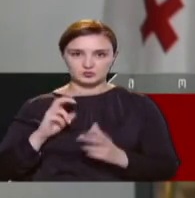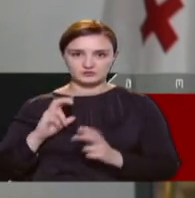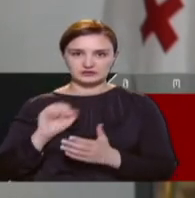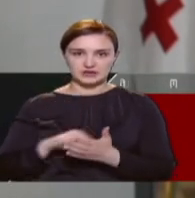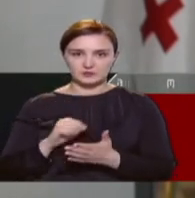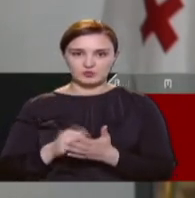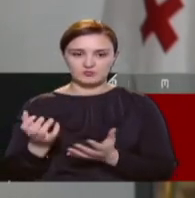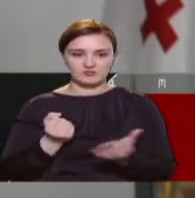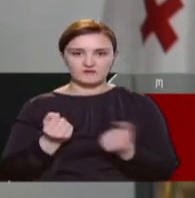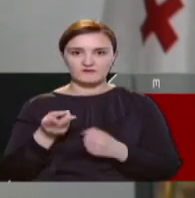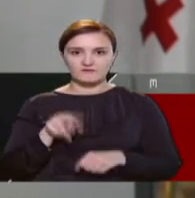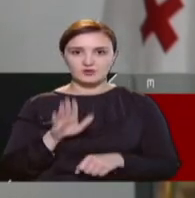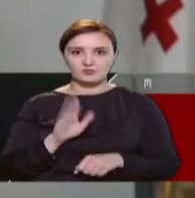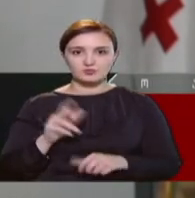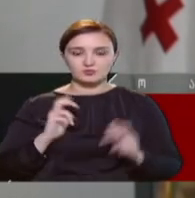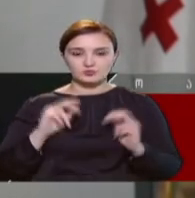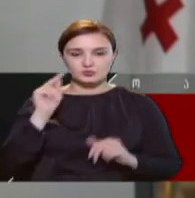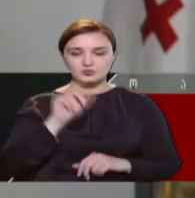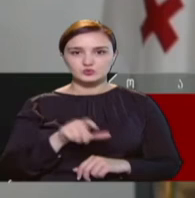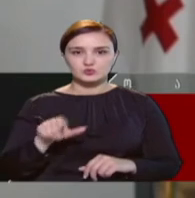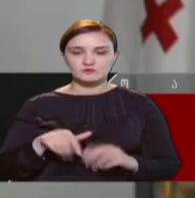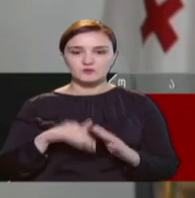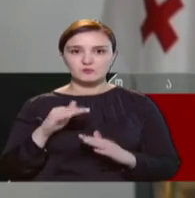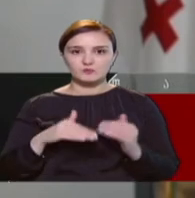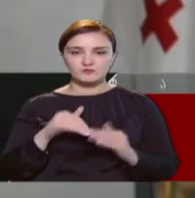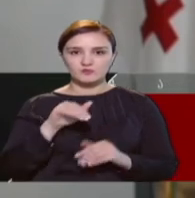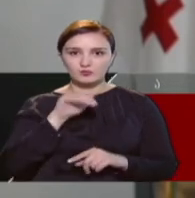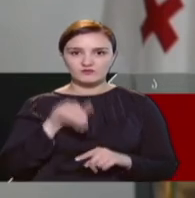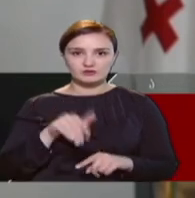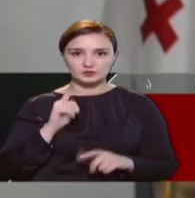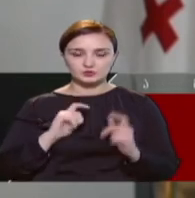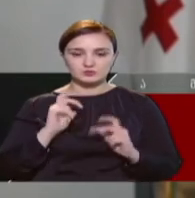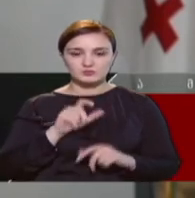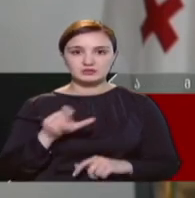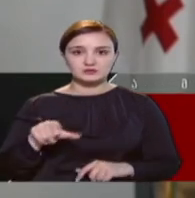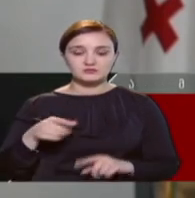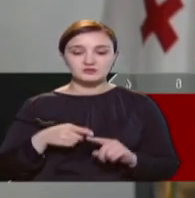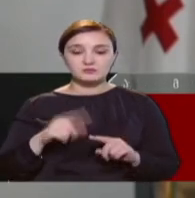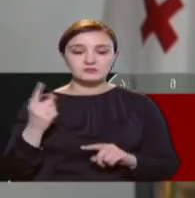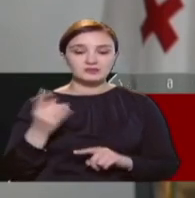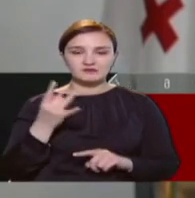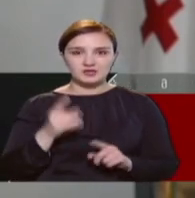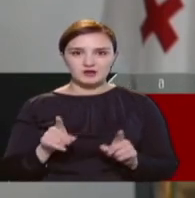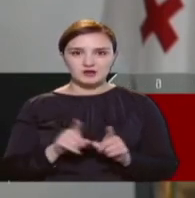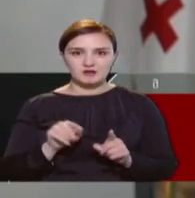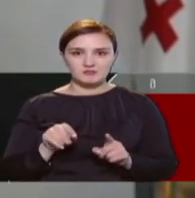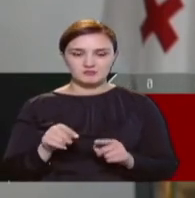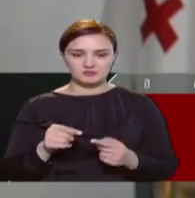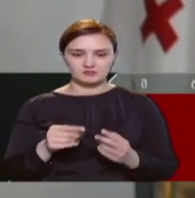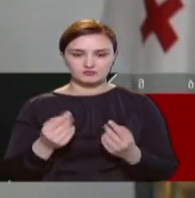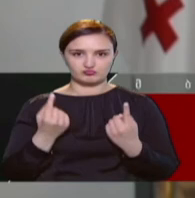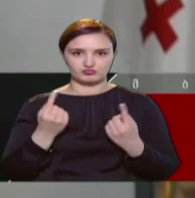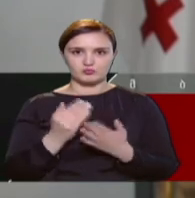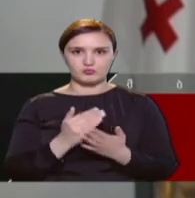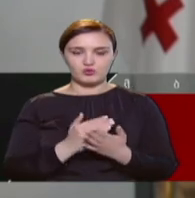უნივერსიტეტის. ამასაც ულოცავს ჩვენ სტუდენტობას, ჩვენს პროფესორულ მასწავლებლებს, სრულიად საქართველოს, იმიტომ რომ ეს არის პირველი ესეთი რანგის პროგრამა,